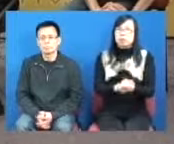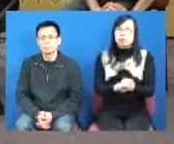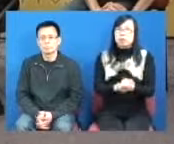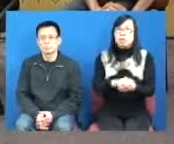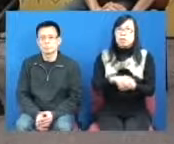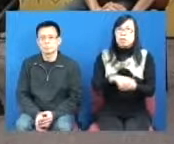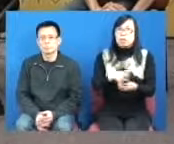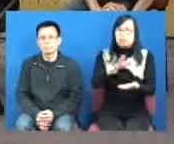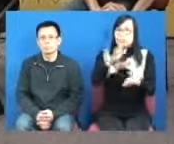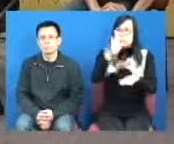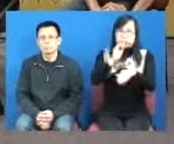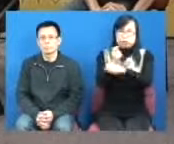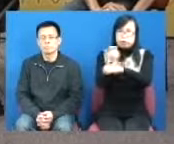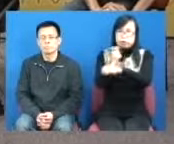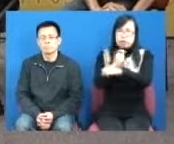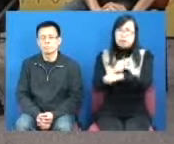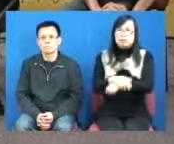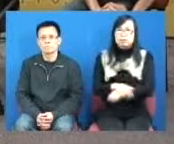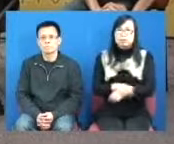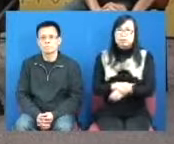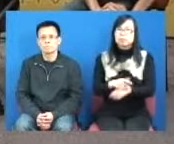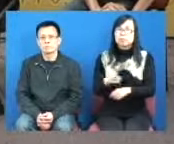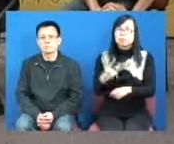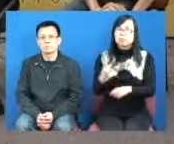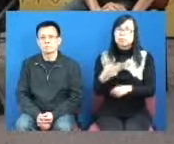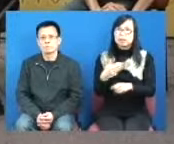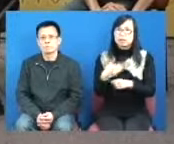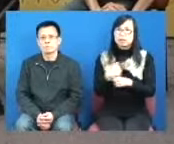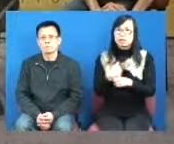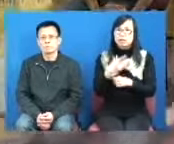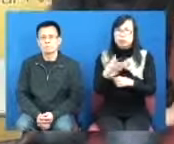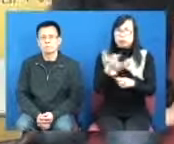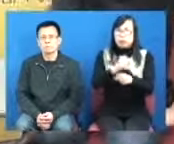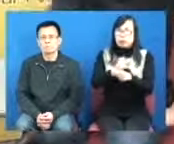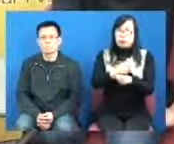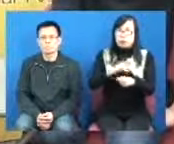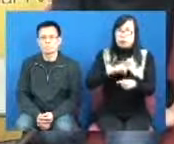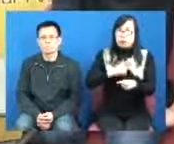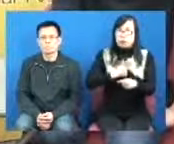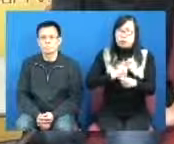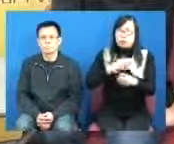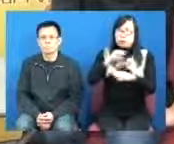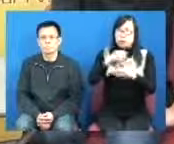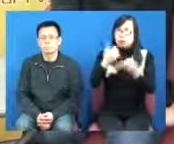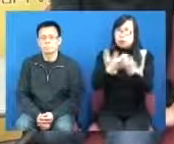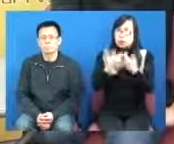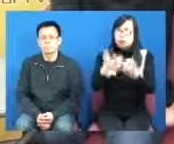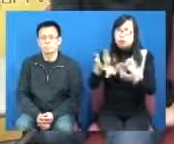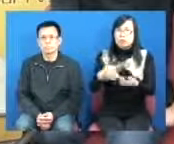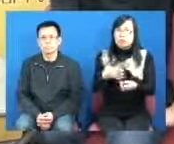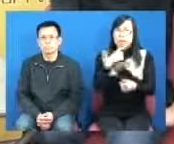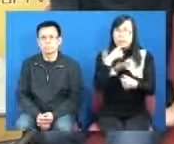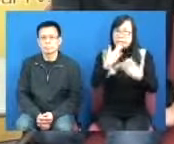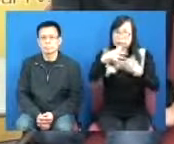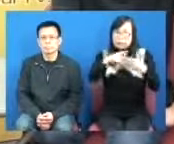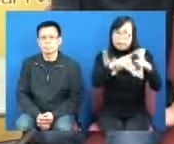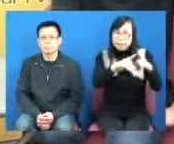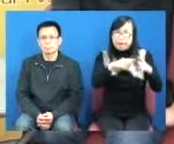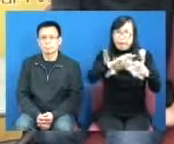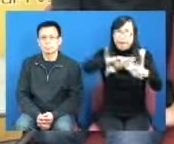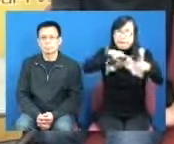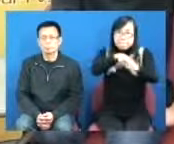變了福利主義我經常想說其實你做完議選案出來被人逼自己逼你就亂了大陸地